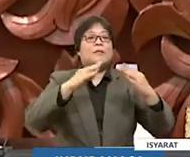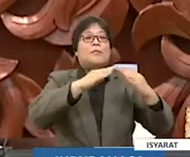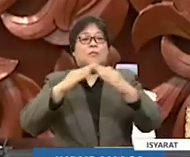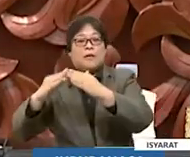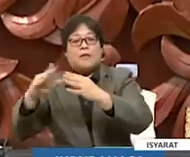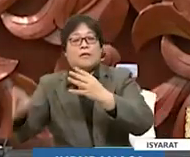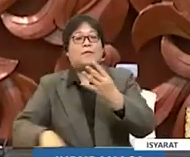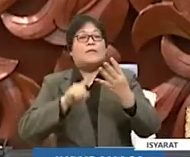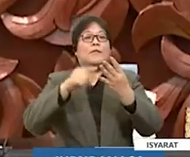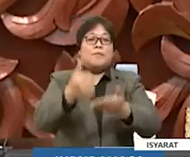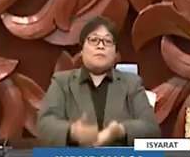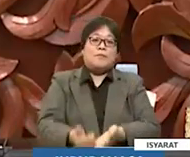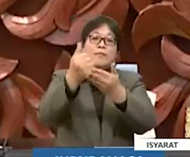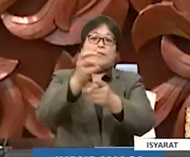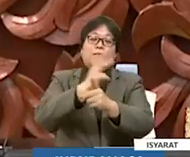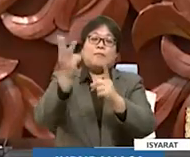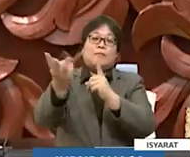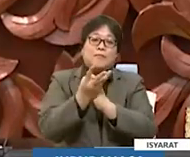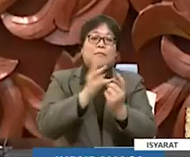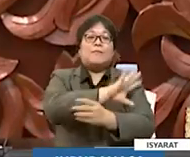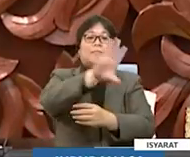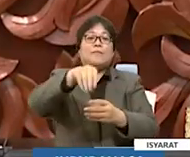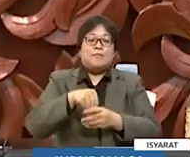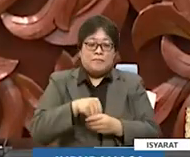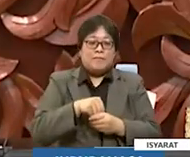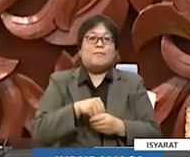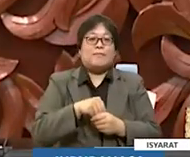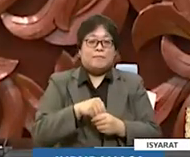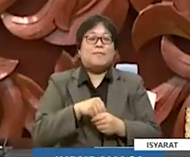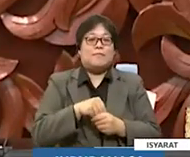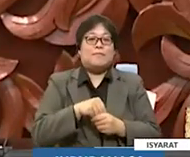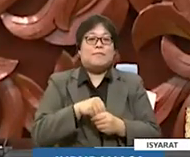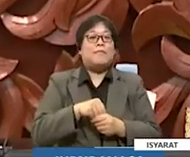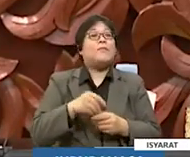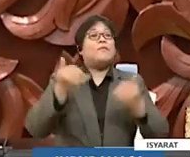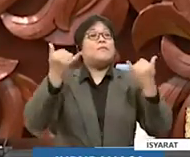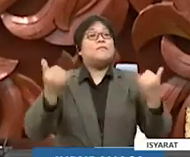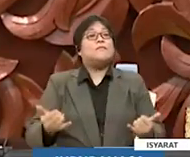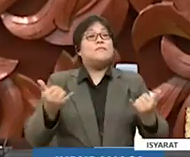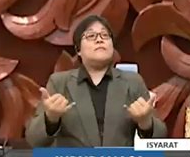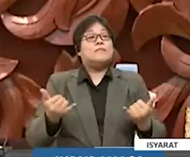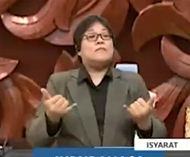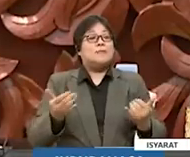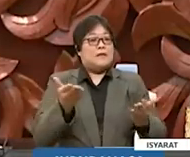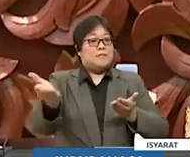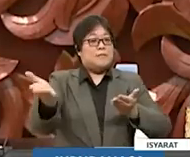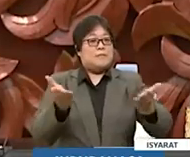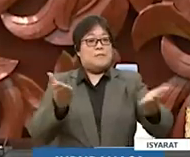perumahan dan bantuan kebajikan merangkumi anggota yang sedang